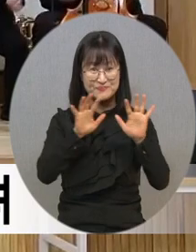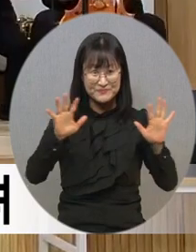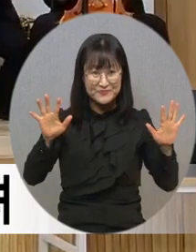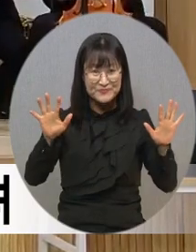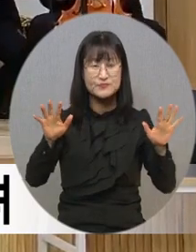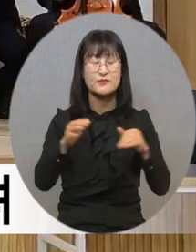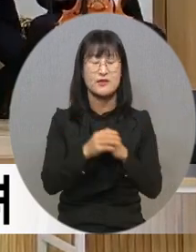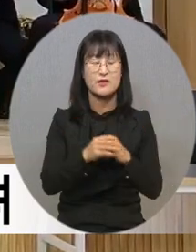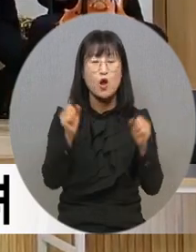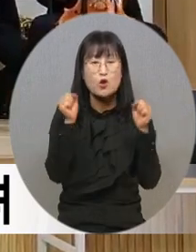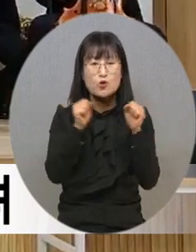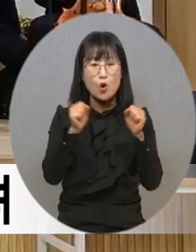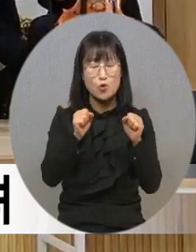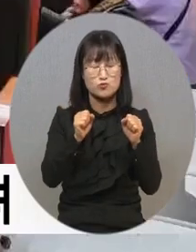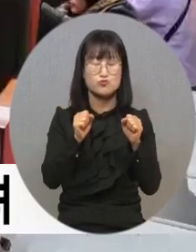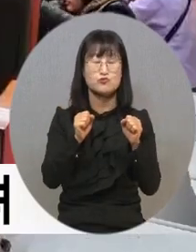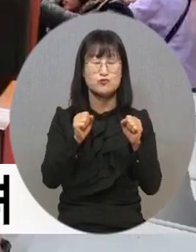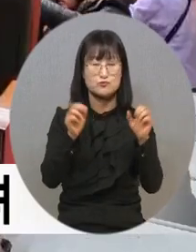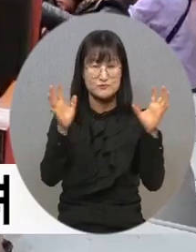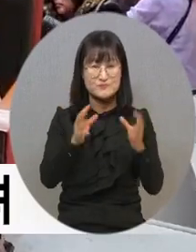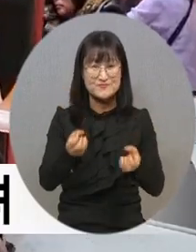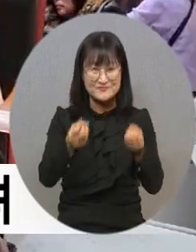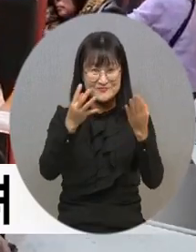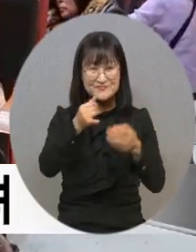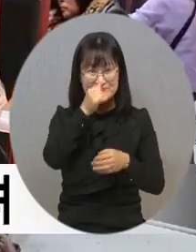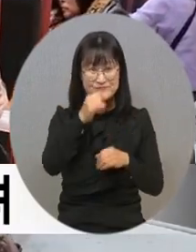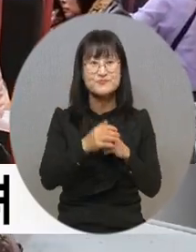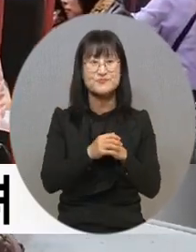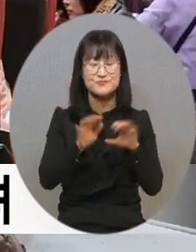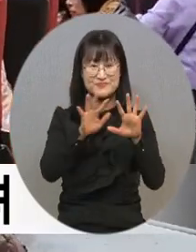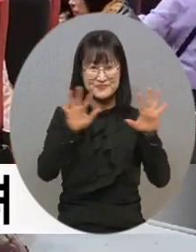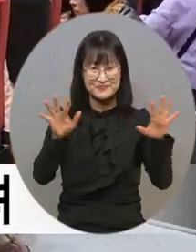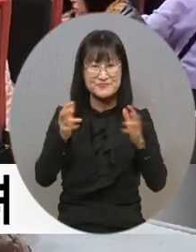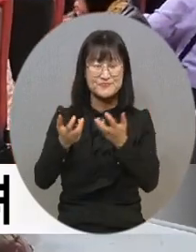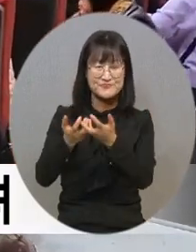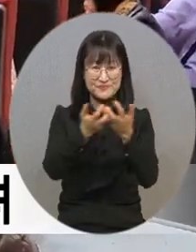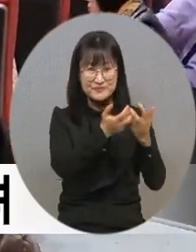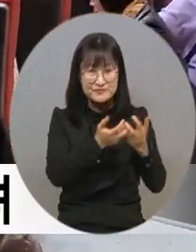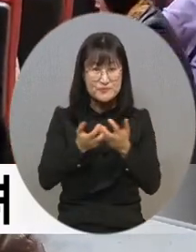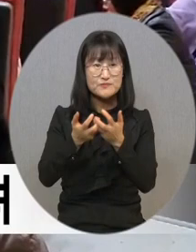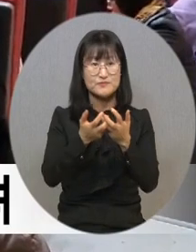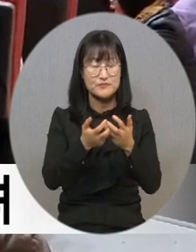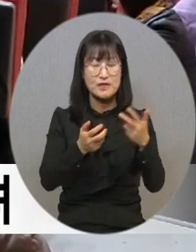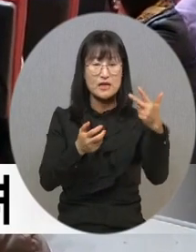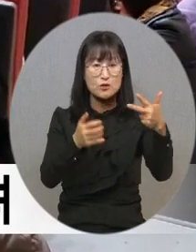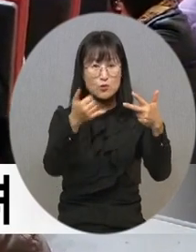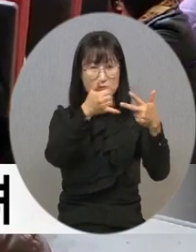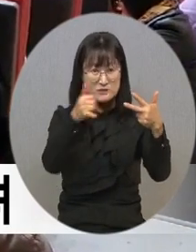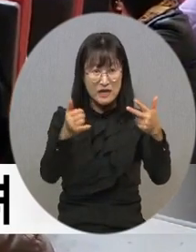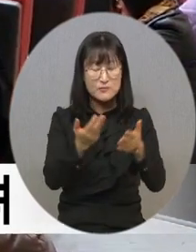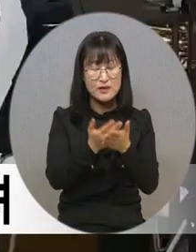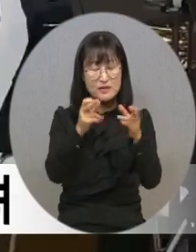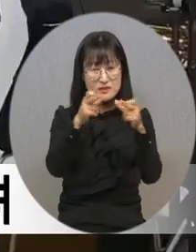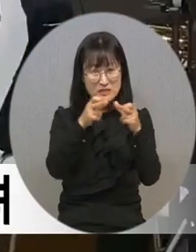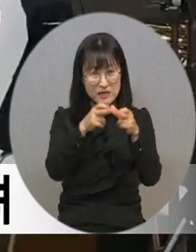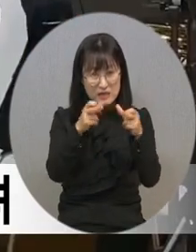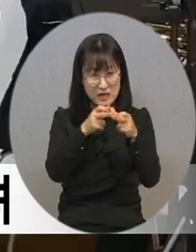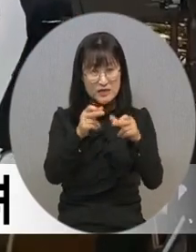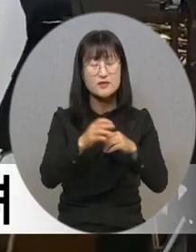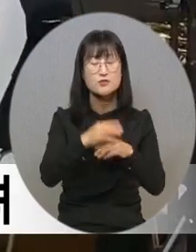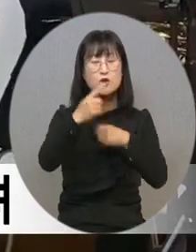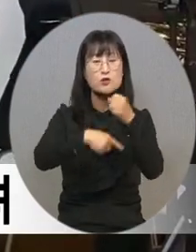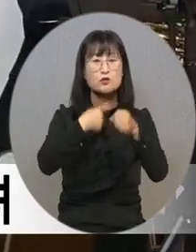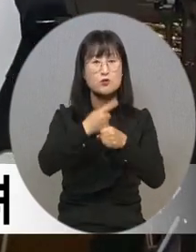헬로 겨울 콘서트가 열렸습니다. 객석은 관객으로 가득합니다. 7명의 발달장애인 음악가는 올